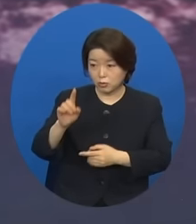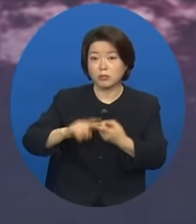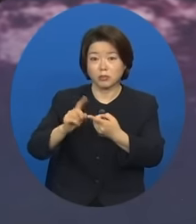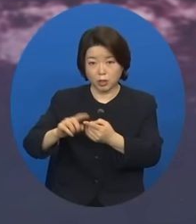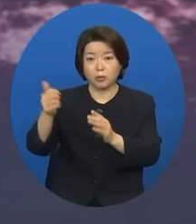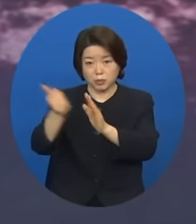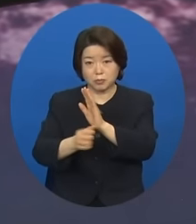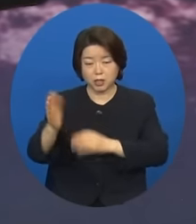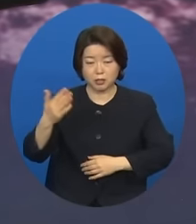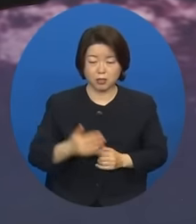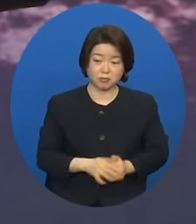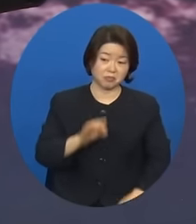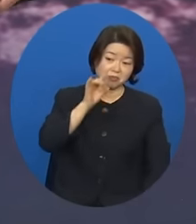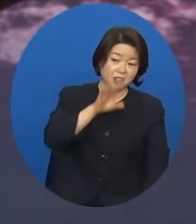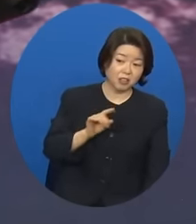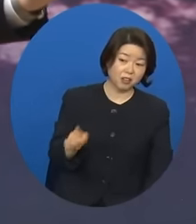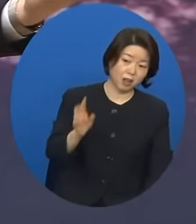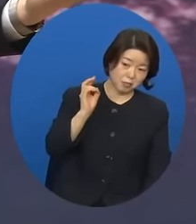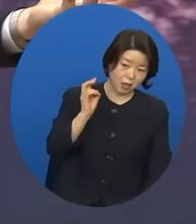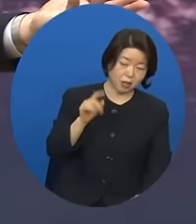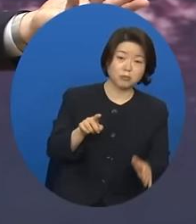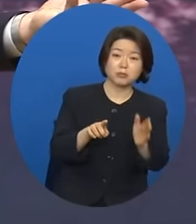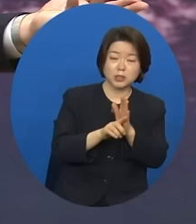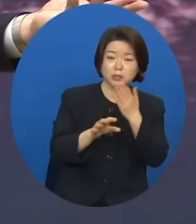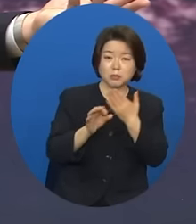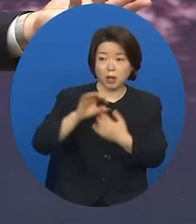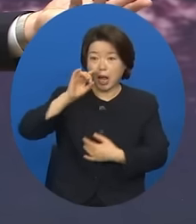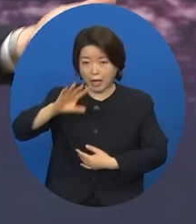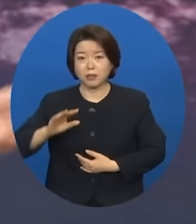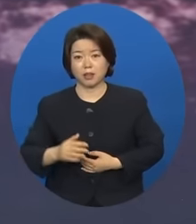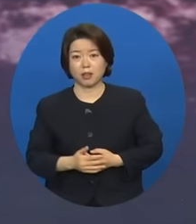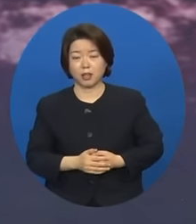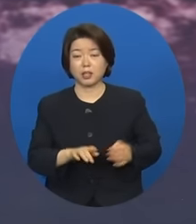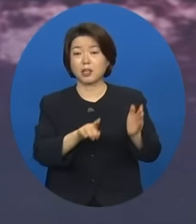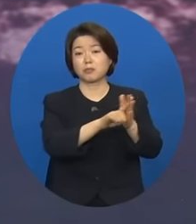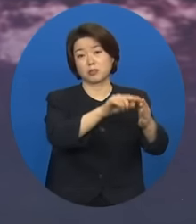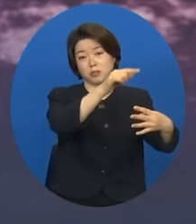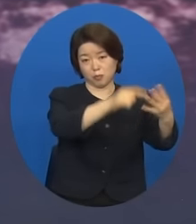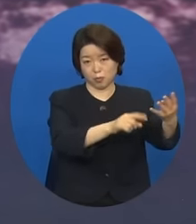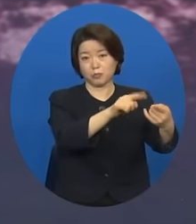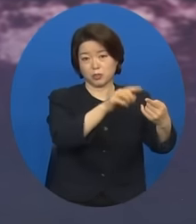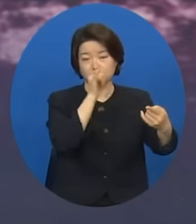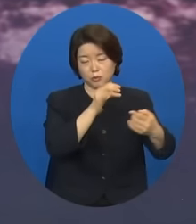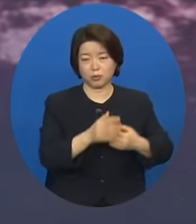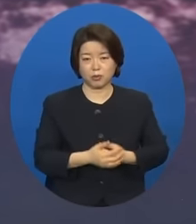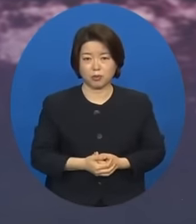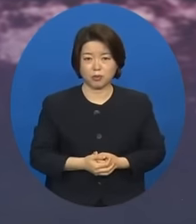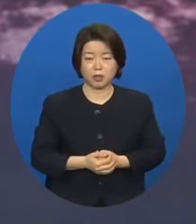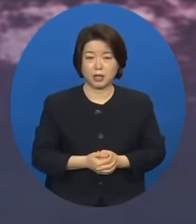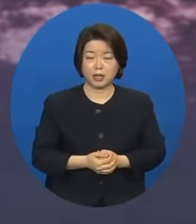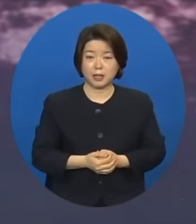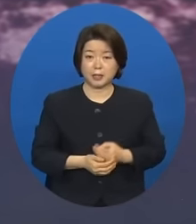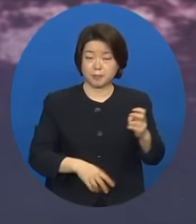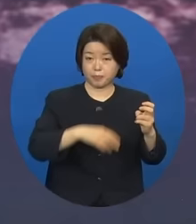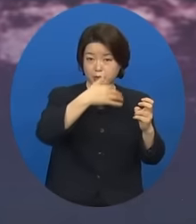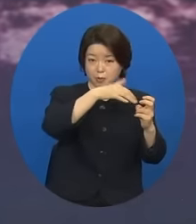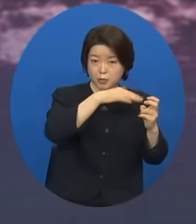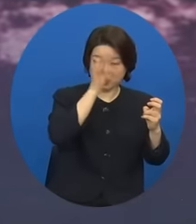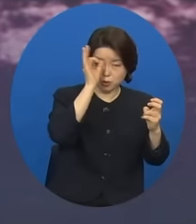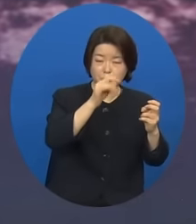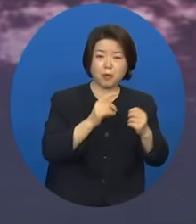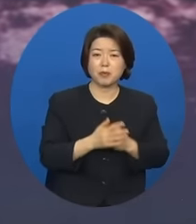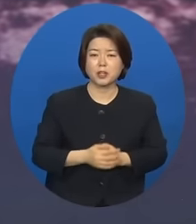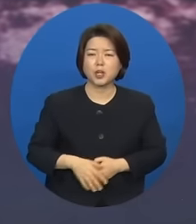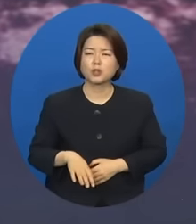된다라고 믿으면 안 됩니다 이게 믿음의 법칙이요 민수기에 보십시오 이스라엘 백성들이 뭘 믿었습니까 우리는